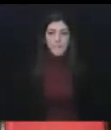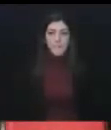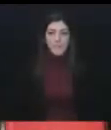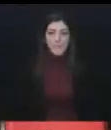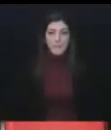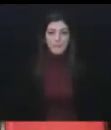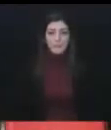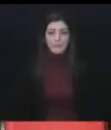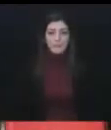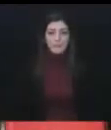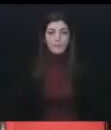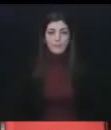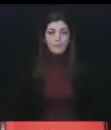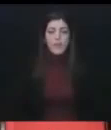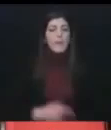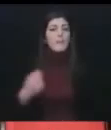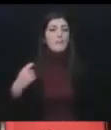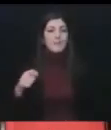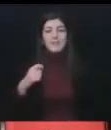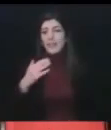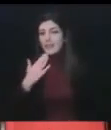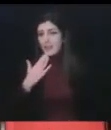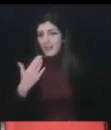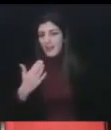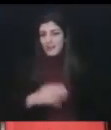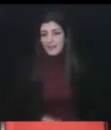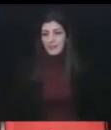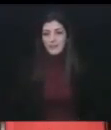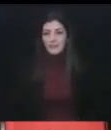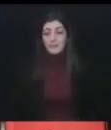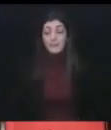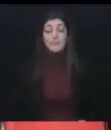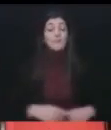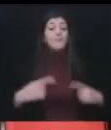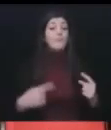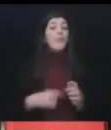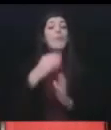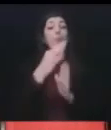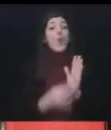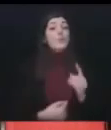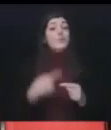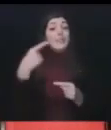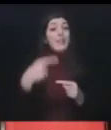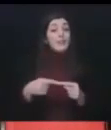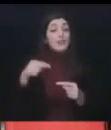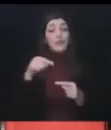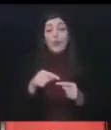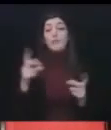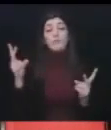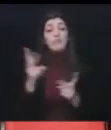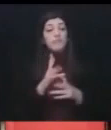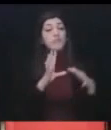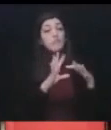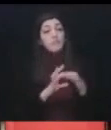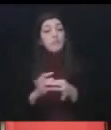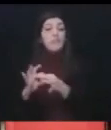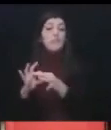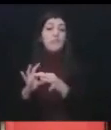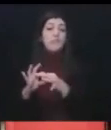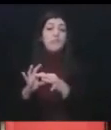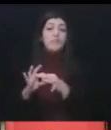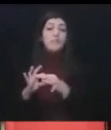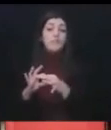Grazie Presidente. Allora, questo ordine del giorno è strettamente collegato